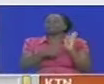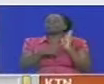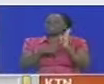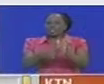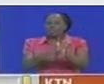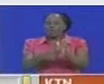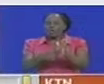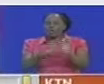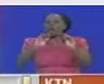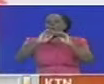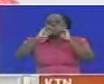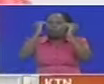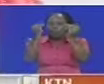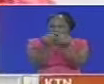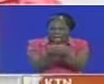World Men